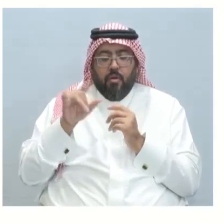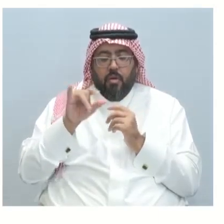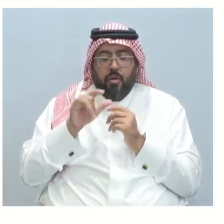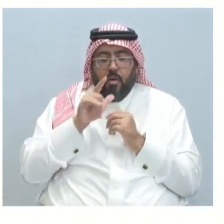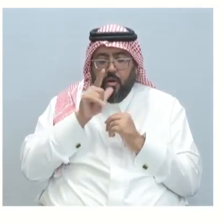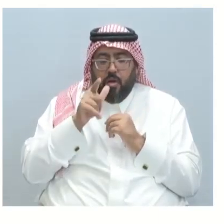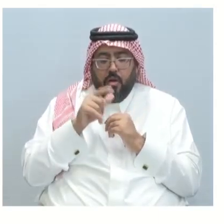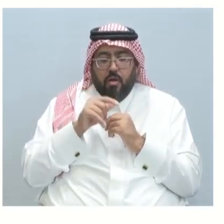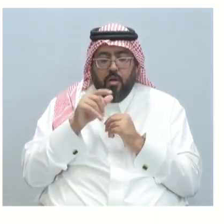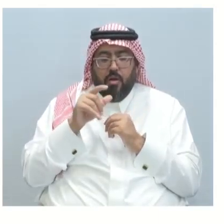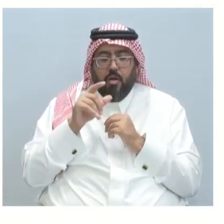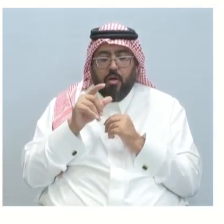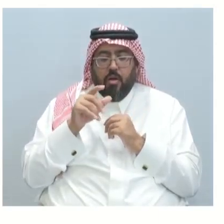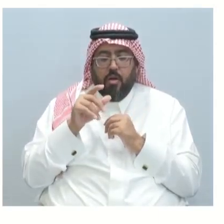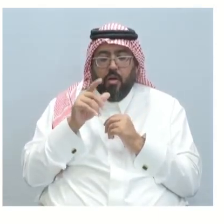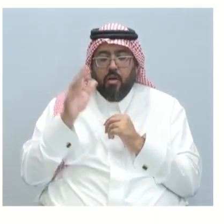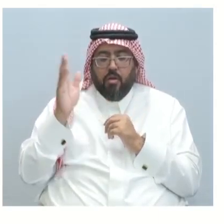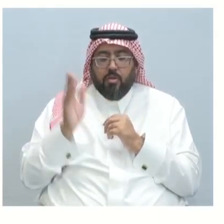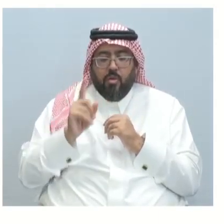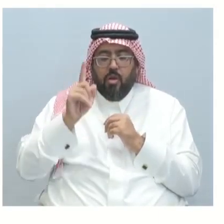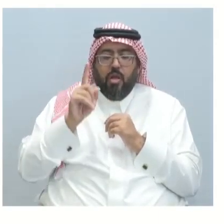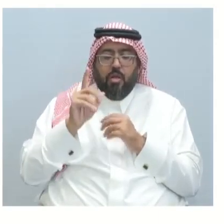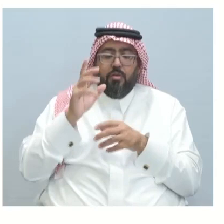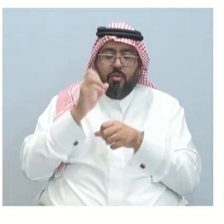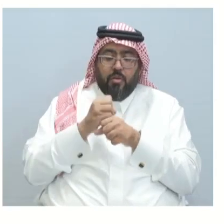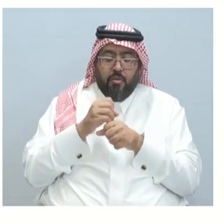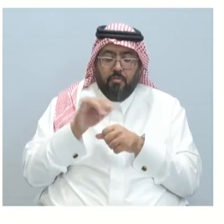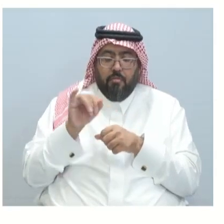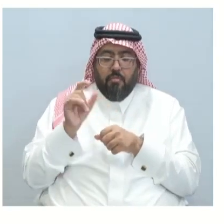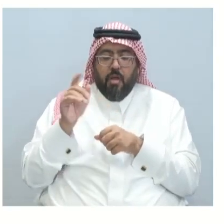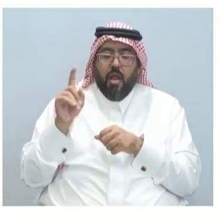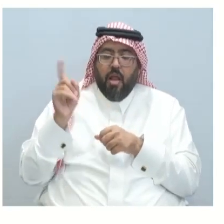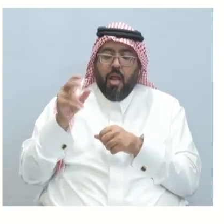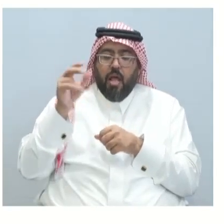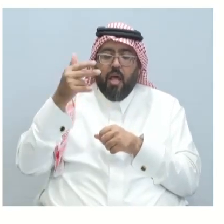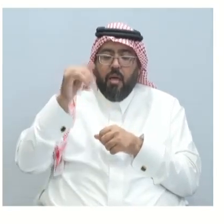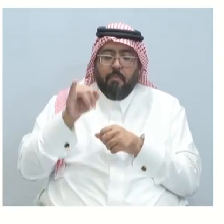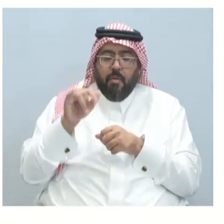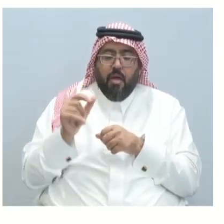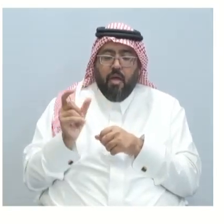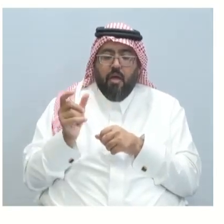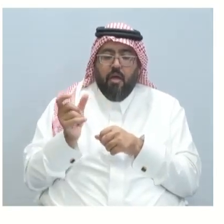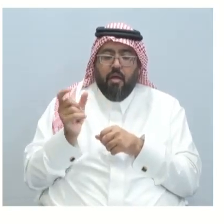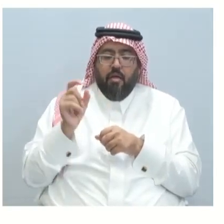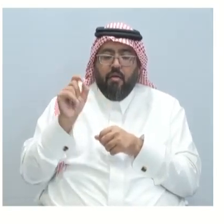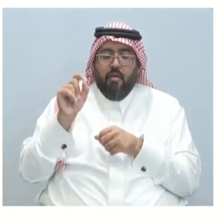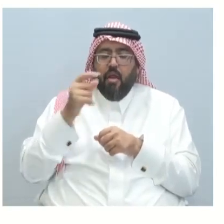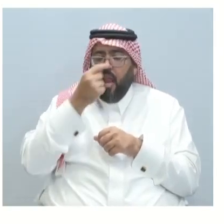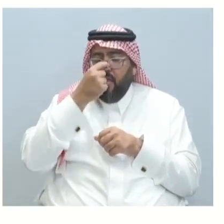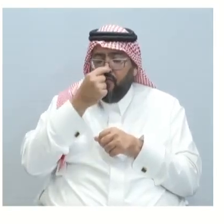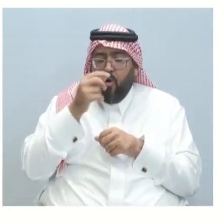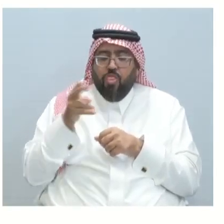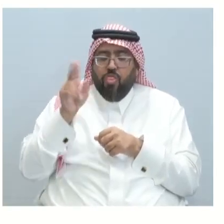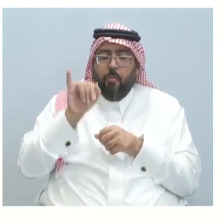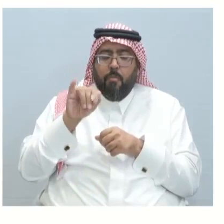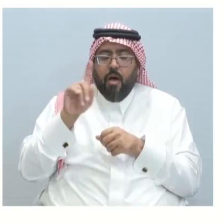عنه قال قال رسول الله صلى الله عليه وسلم رغم انفه ثم رغم انفه ثم رغم